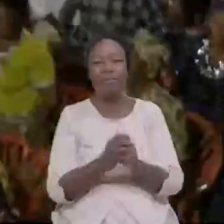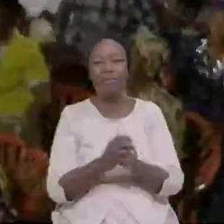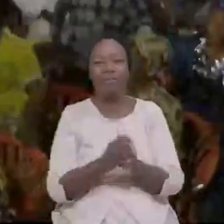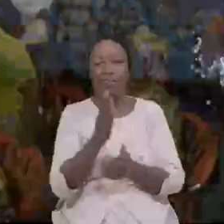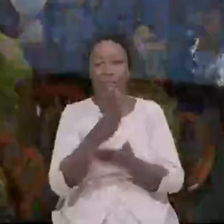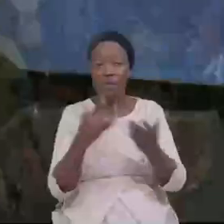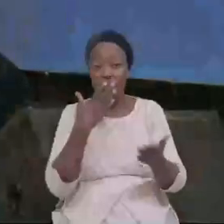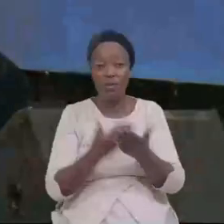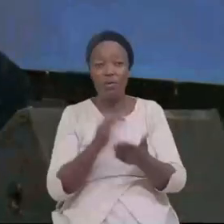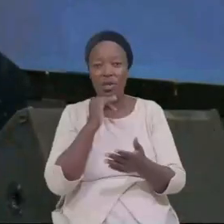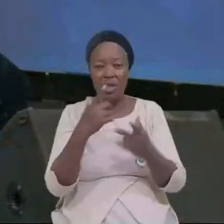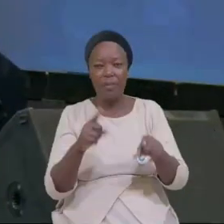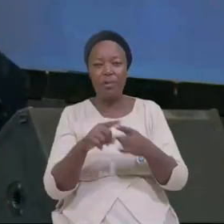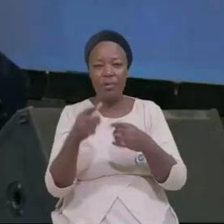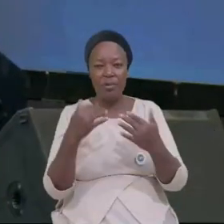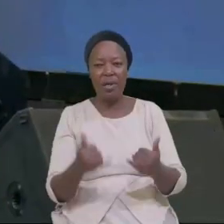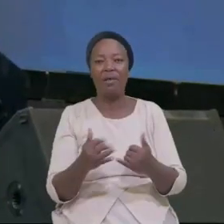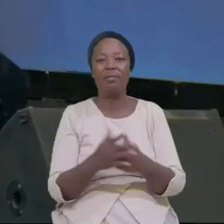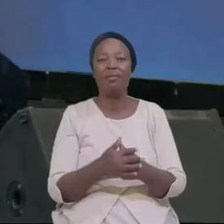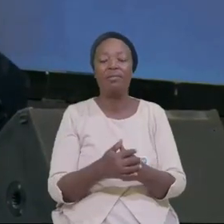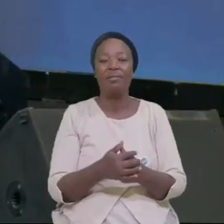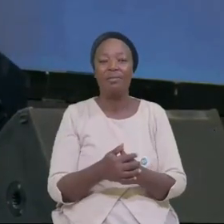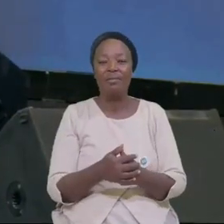Quelque chose de bon vient pour vous.